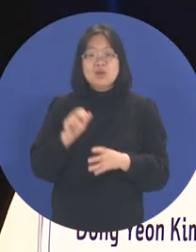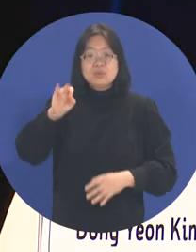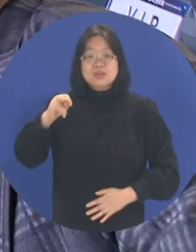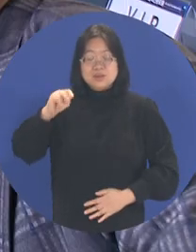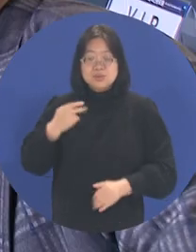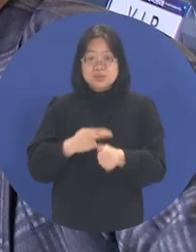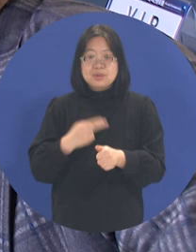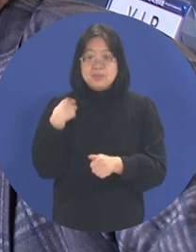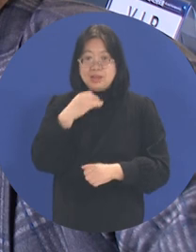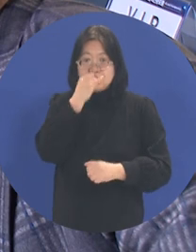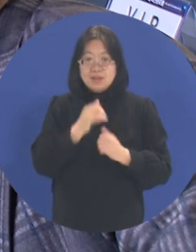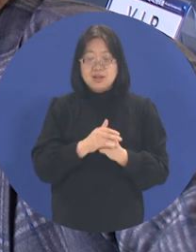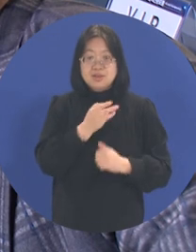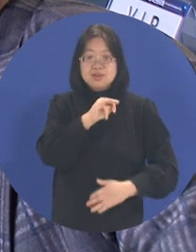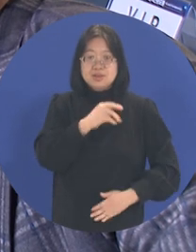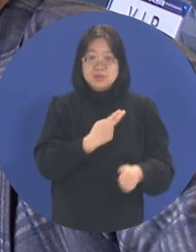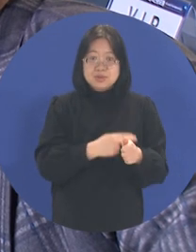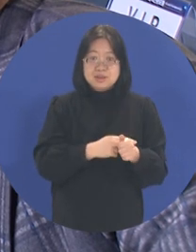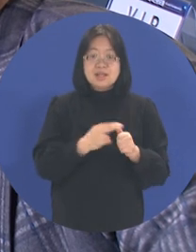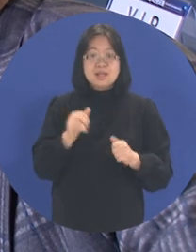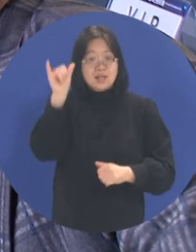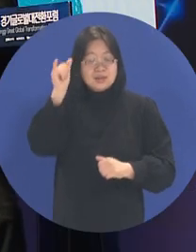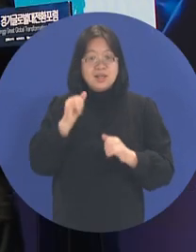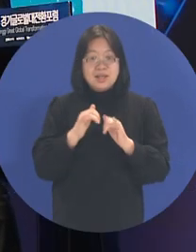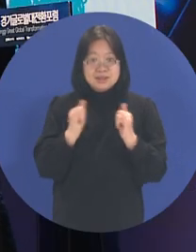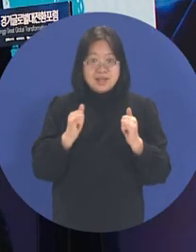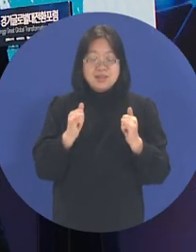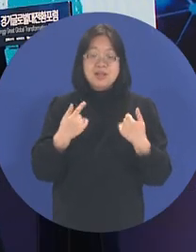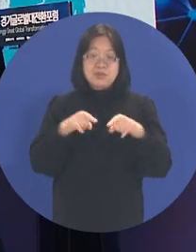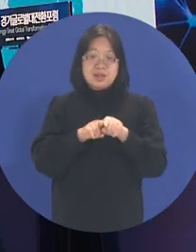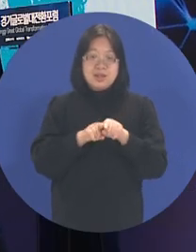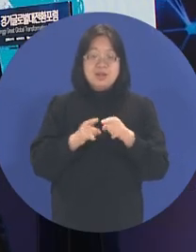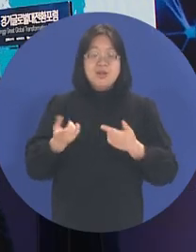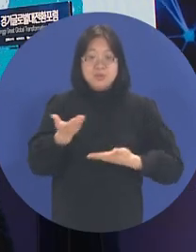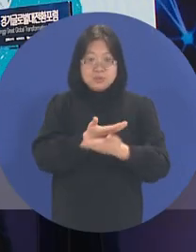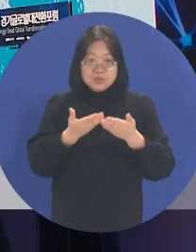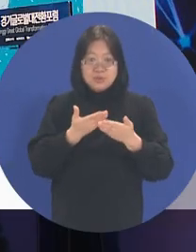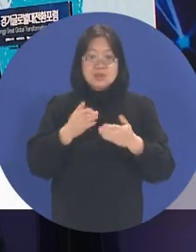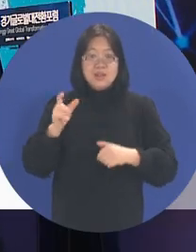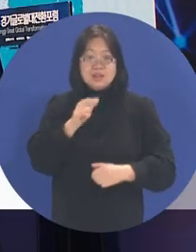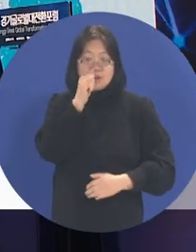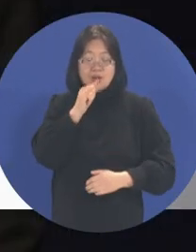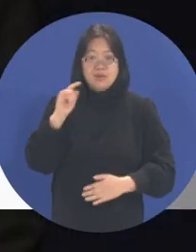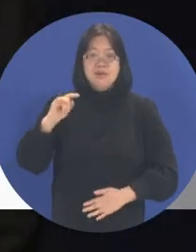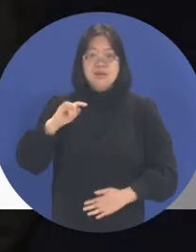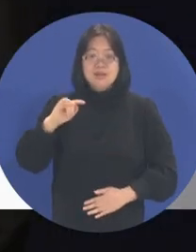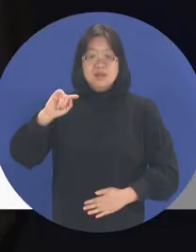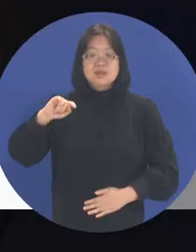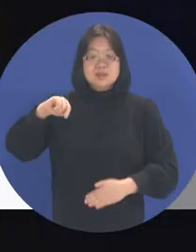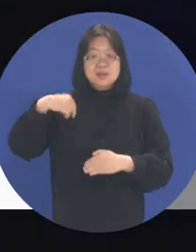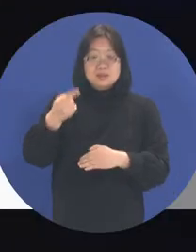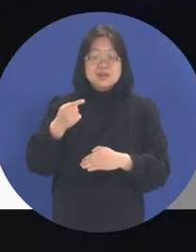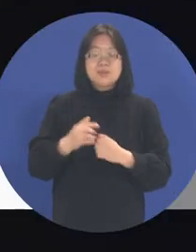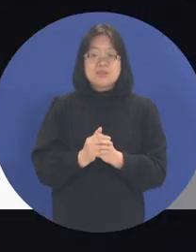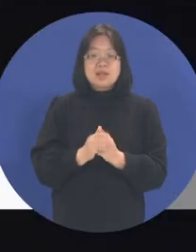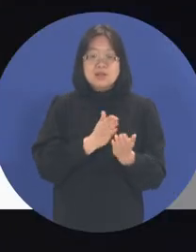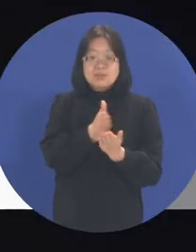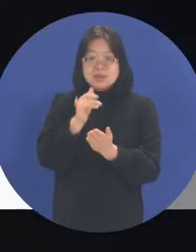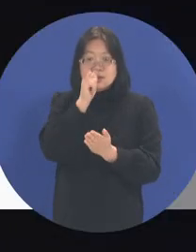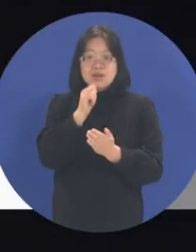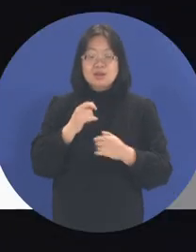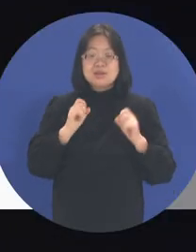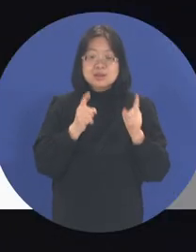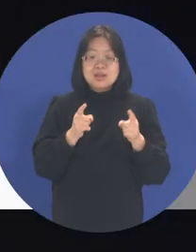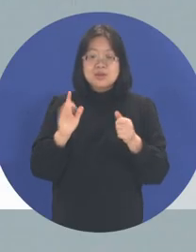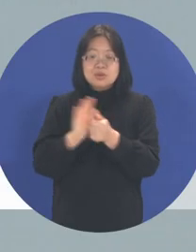인간 사이의 공존과 협력을 강조했습니다. 개막 대담 이후에는 개별 세션을 마련해 기회경제,